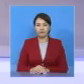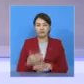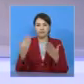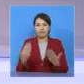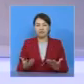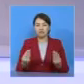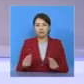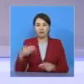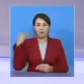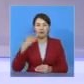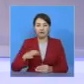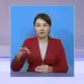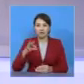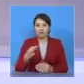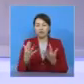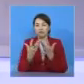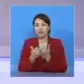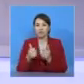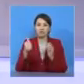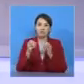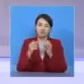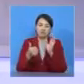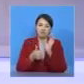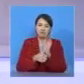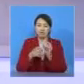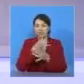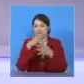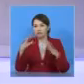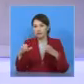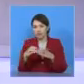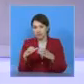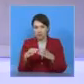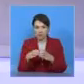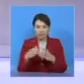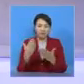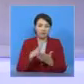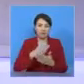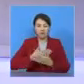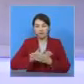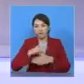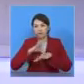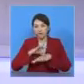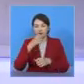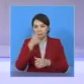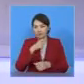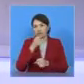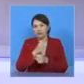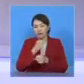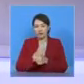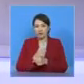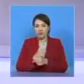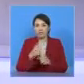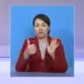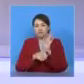На сегодняшний день в Актюбинской области насчитывается 16 этнокультурных объединений, которые активно ведут свою работу. Только за